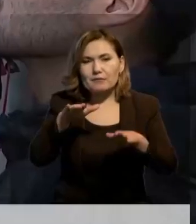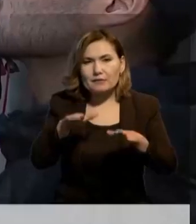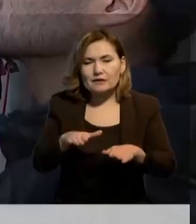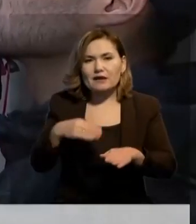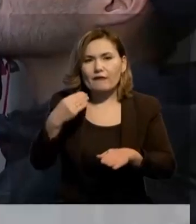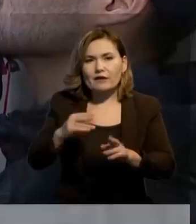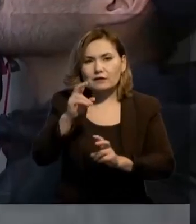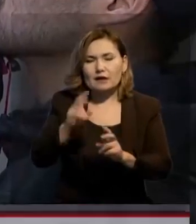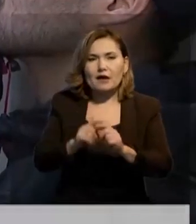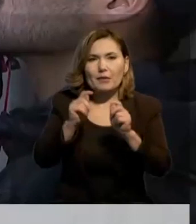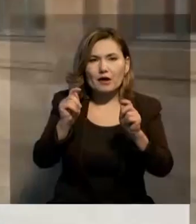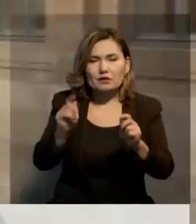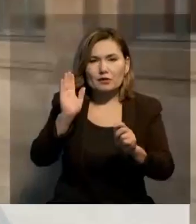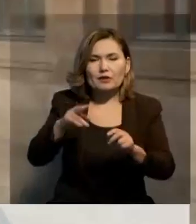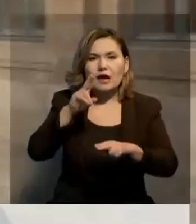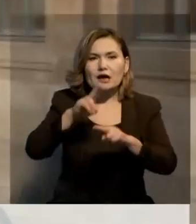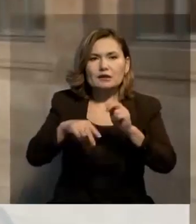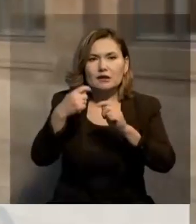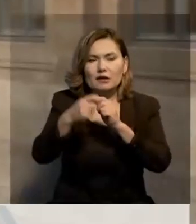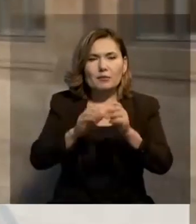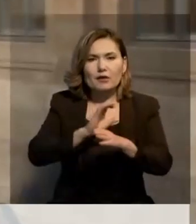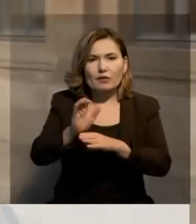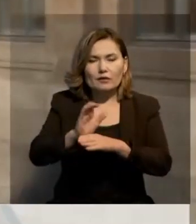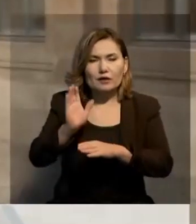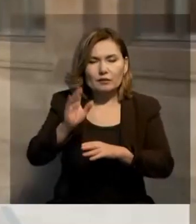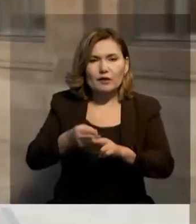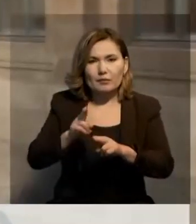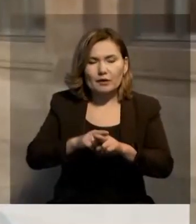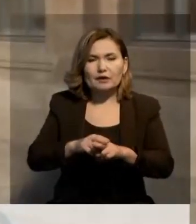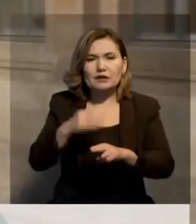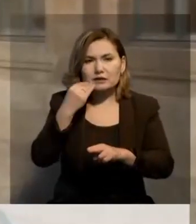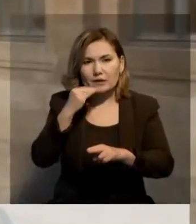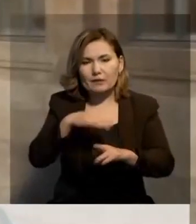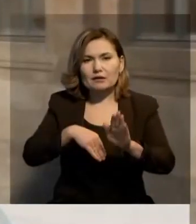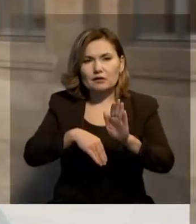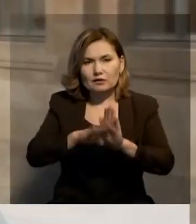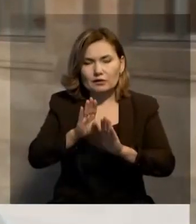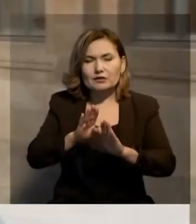бар. Қазіргі кезде ішкі нарықта біздің сапамыз және де неміз бірінші орында,